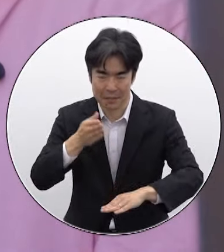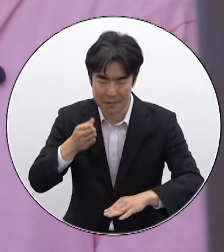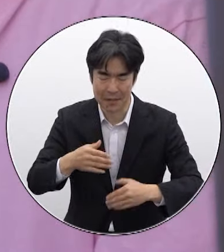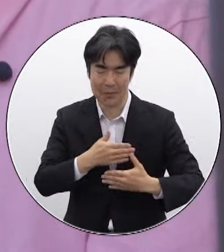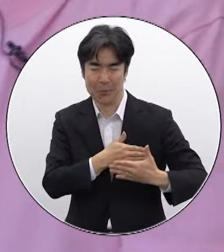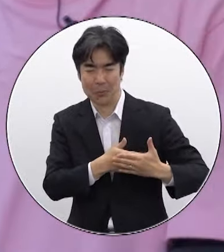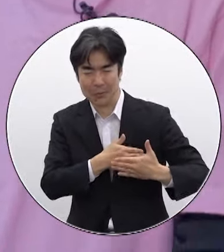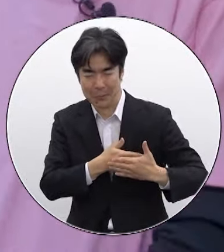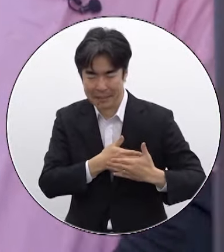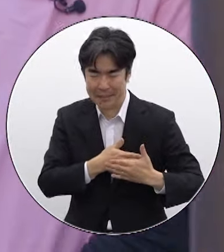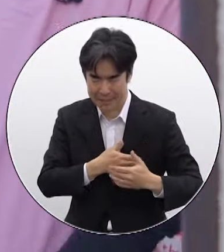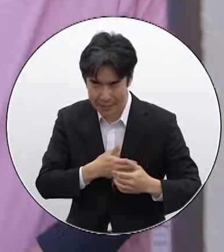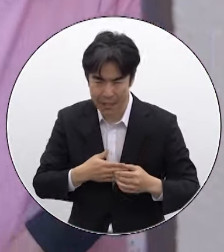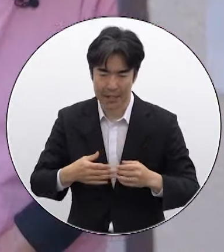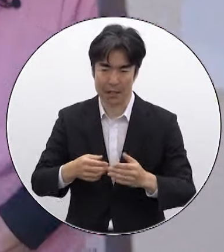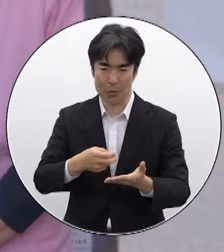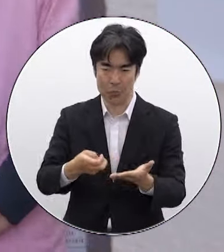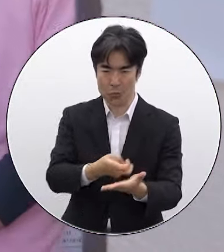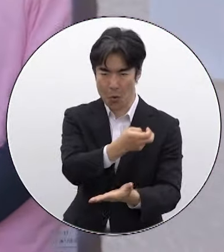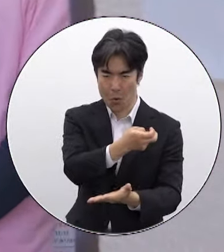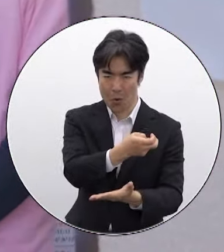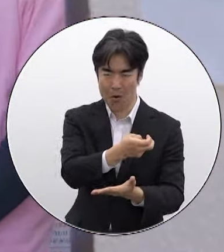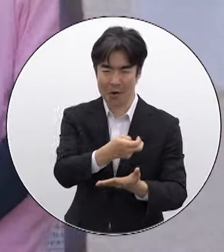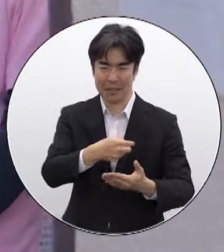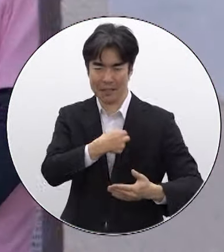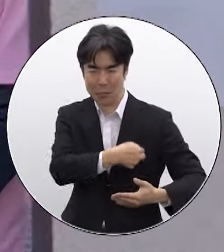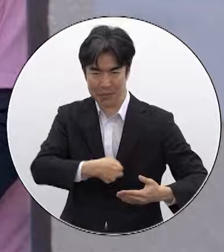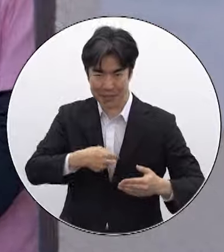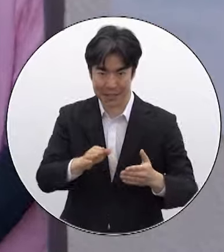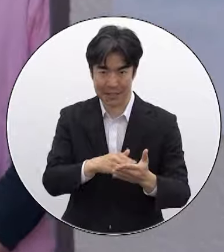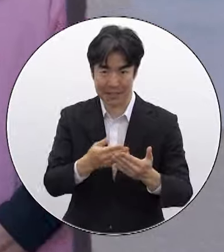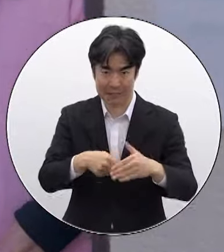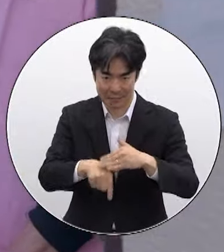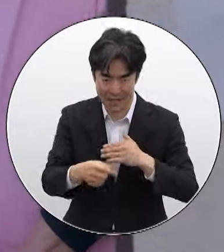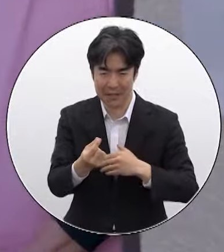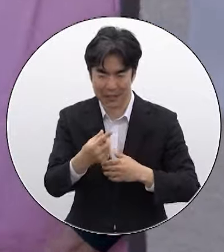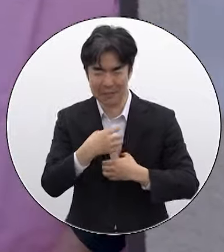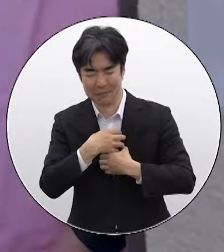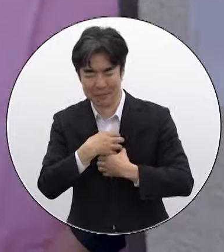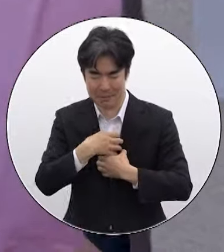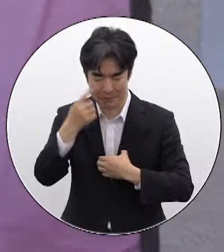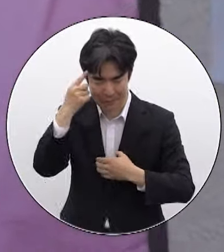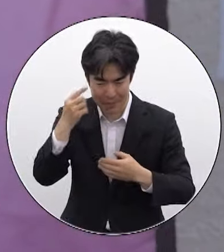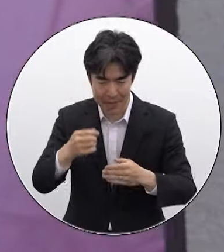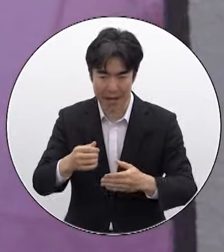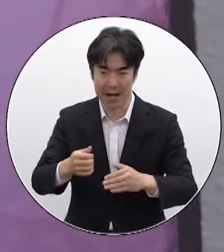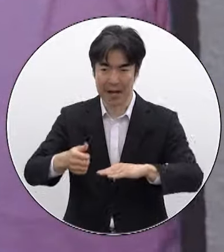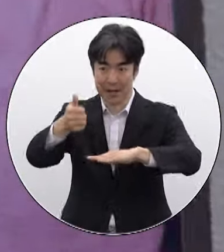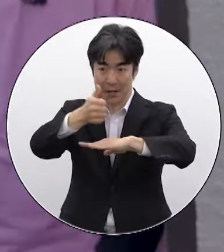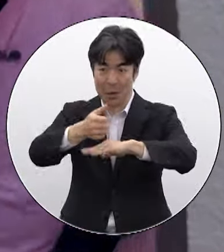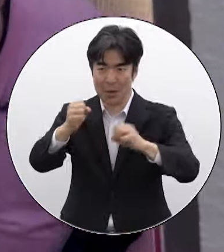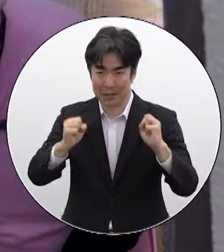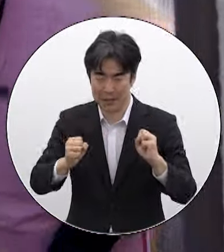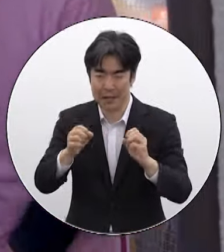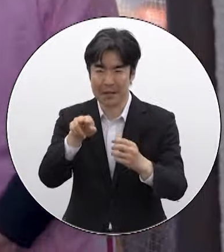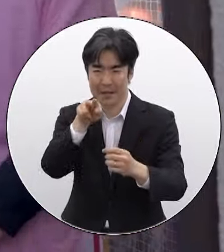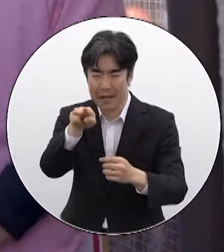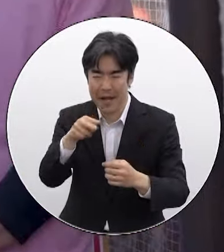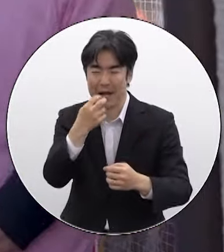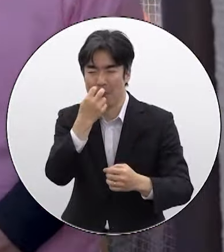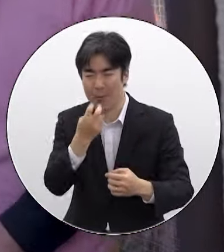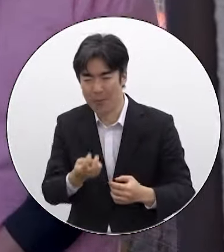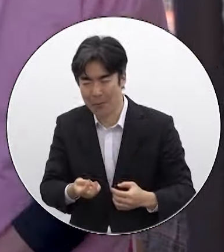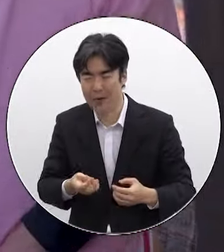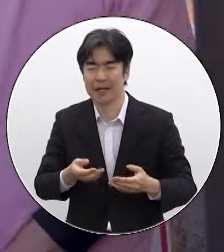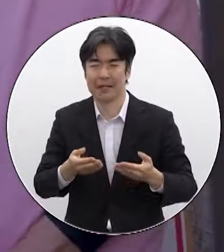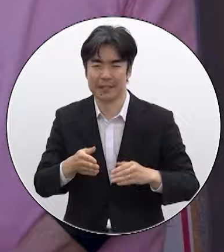ですけど。 不法侵入気分味わいましたか。 そうですね。ちょっと心配になりながら来ましたけど、ご主人の顔が見えて安心しました。 ようこそいらっしゃ